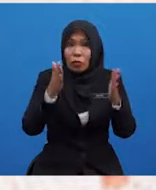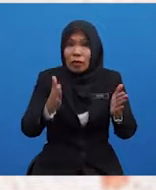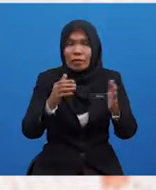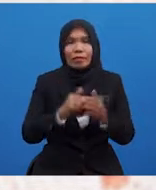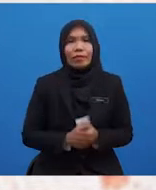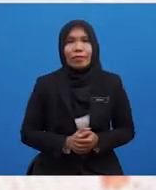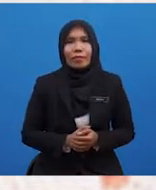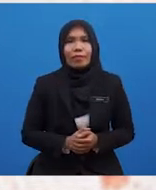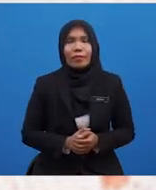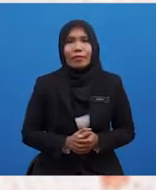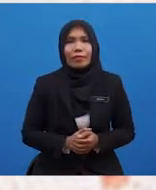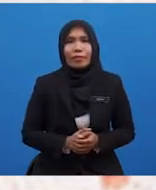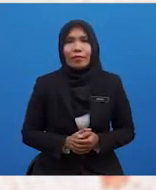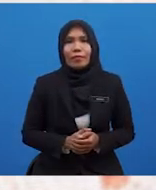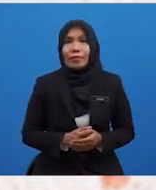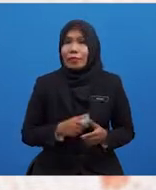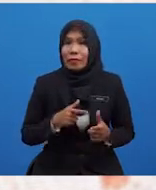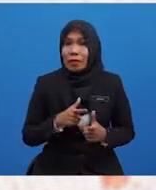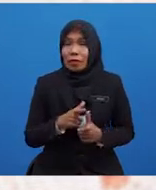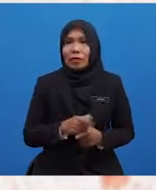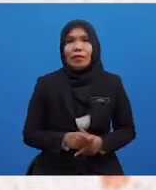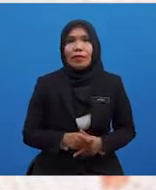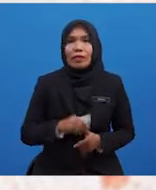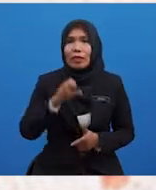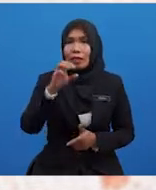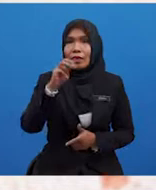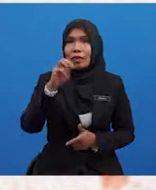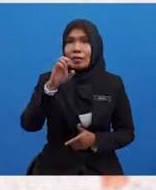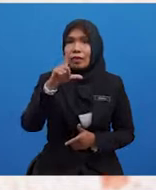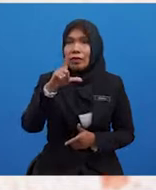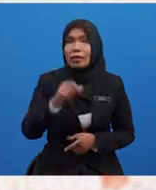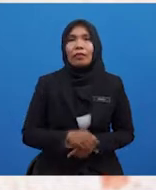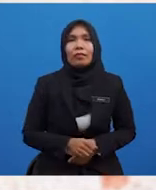telefon. Dan aduan berjaya diselesaikan.